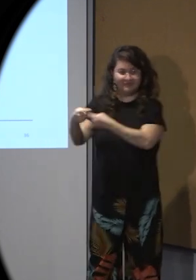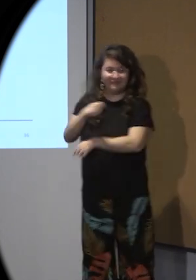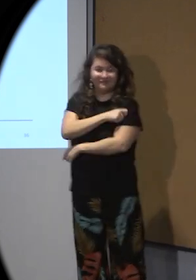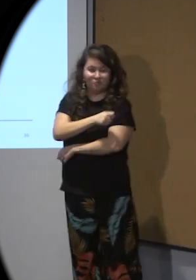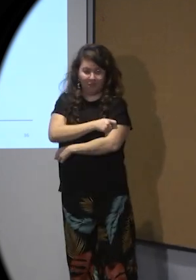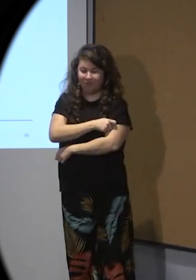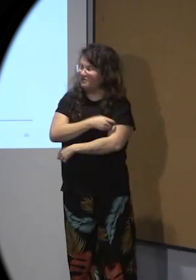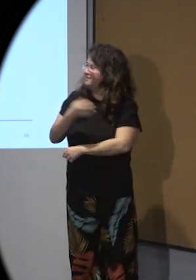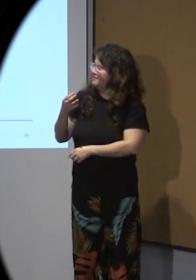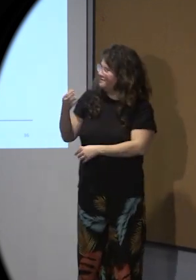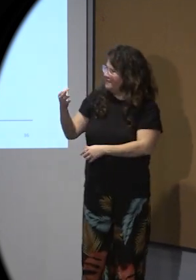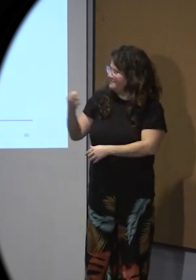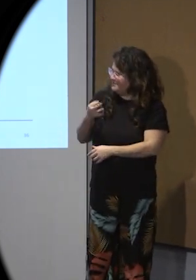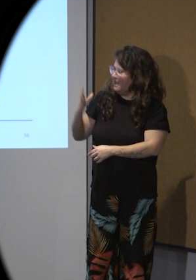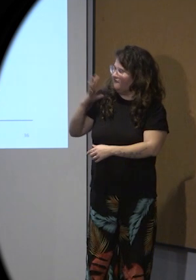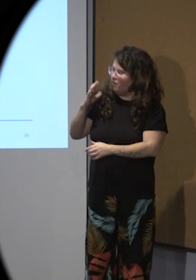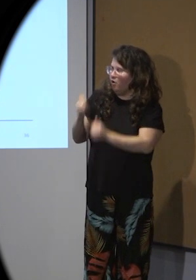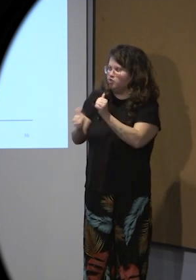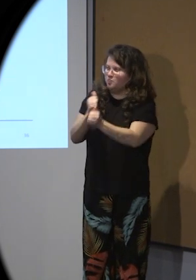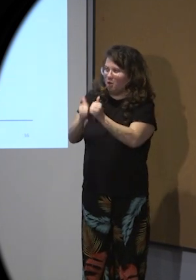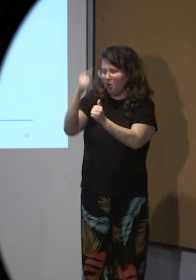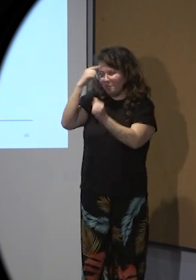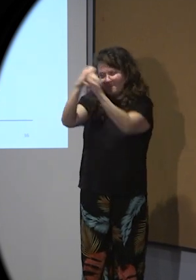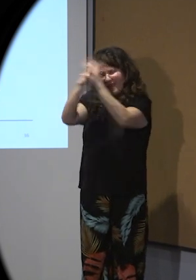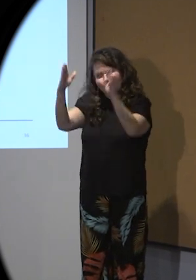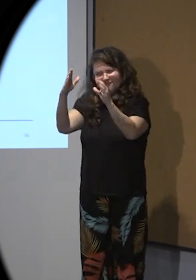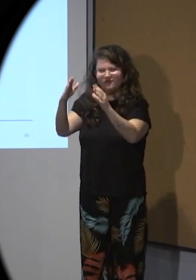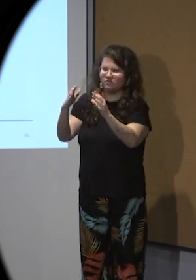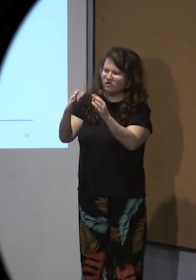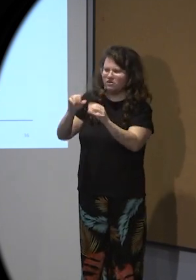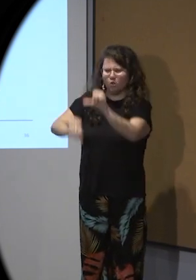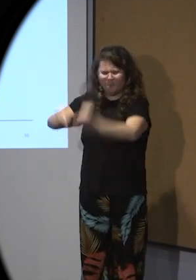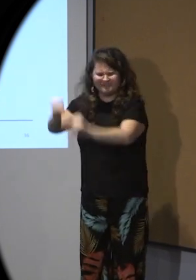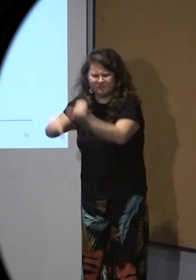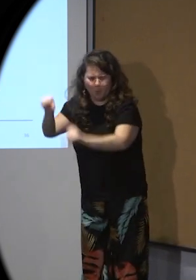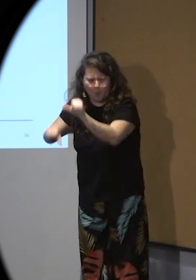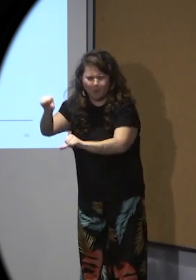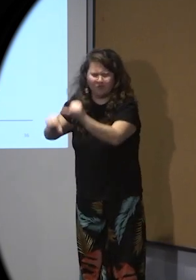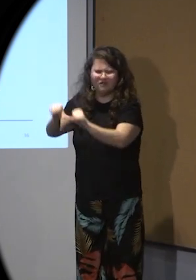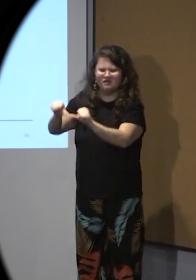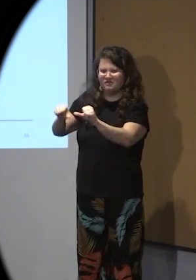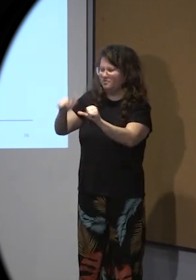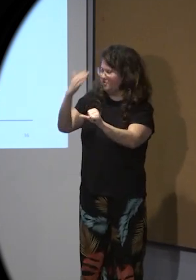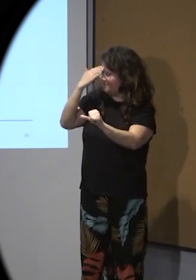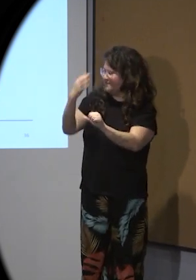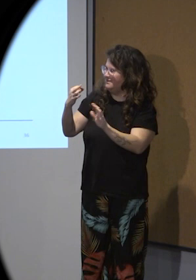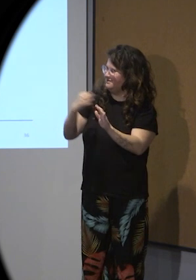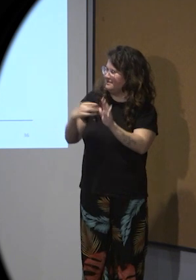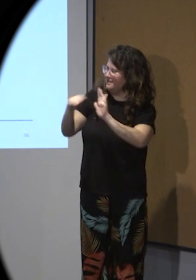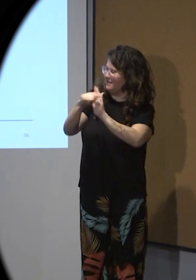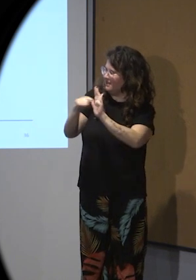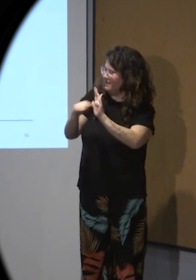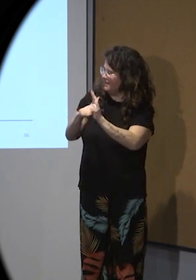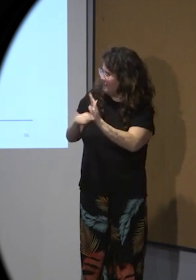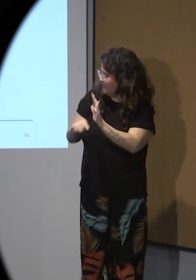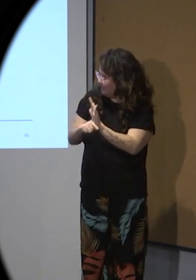compétition. On est bien d'accord? C'est Le ça? sport, non. Vous l'avez marqué, c'était Oui, marqué oui, quand mais il y a des règles. c'est une option de faire Voilà. de